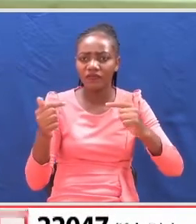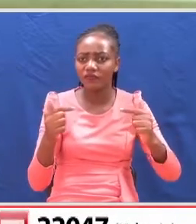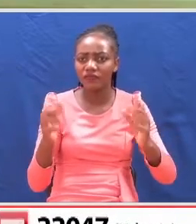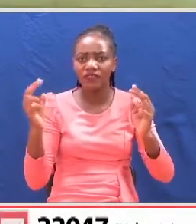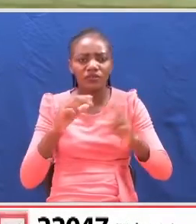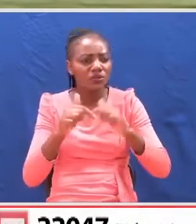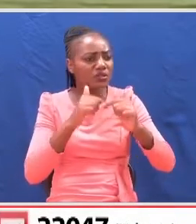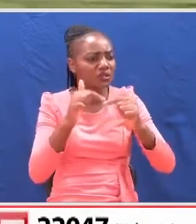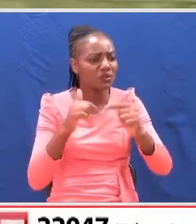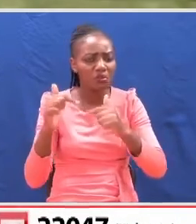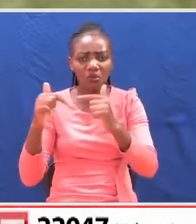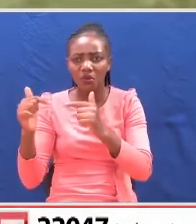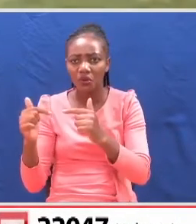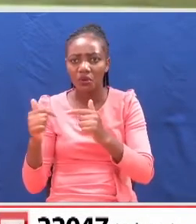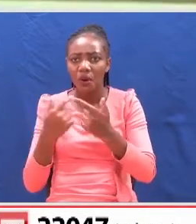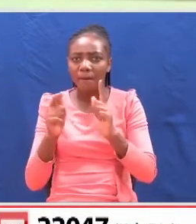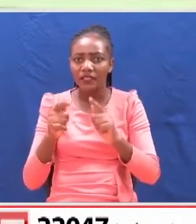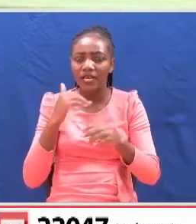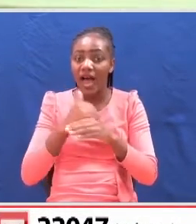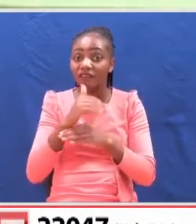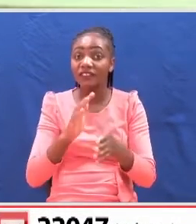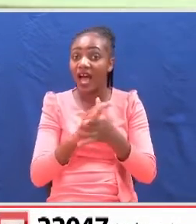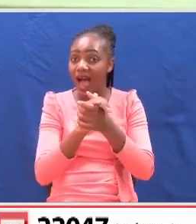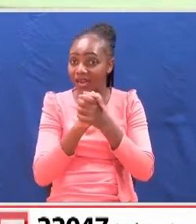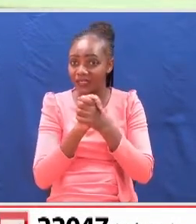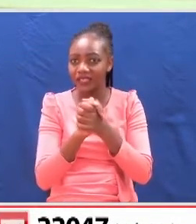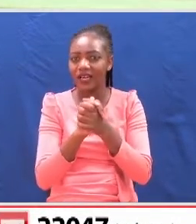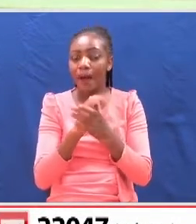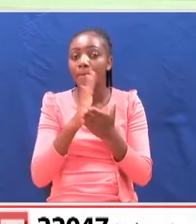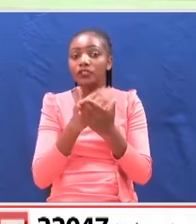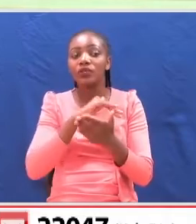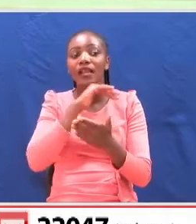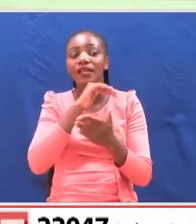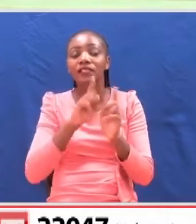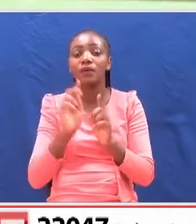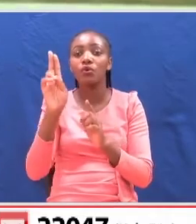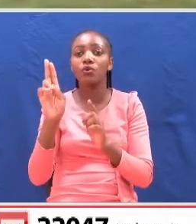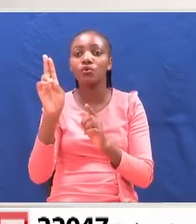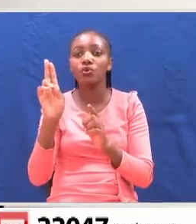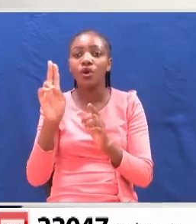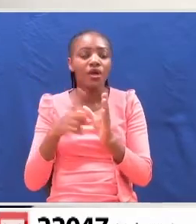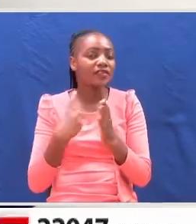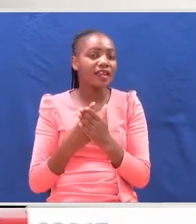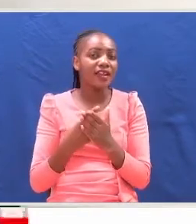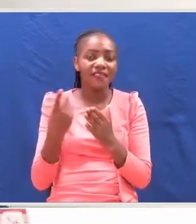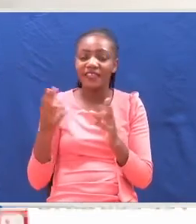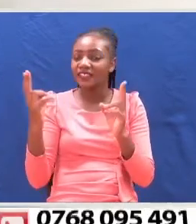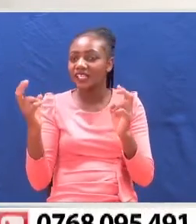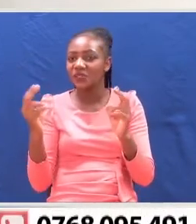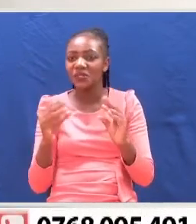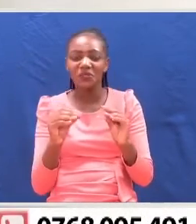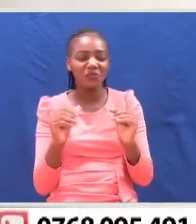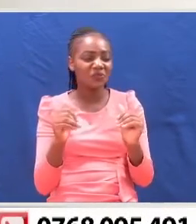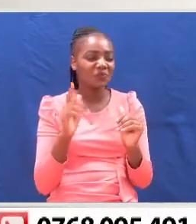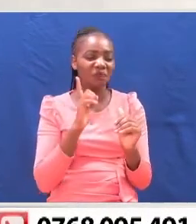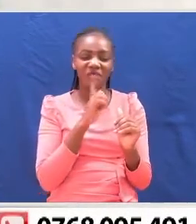sehemu hungeenda. Lakini rais mheshimiwa, kati mheshimiwa rais na mheshimiwa Raila wameshikana, unapata kwamba inji ilirudi pamoja. Lakini